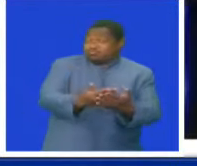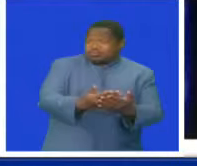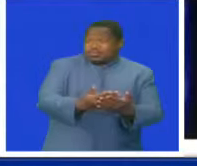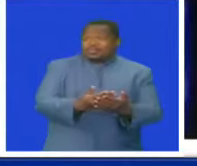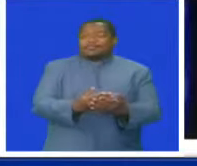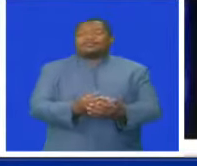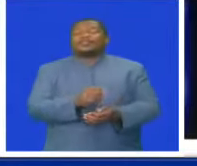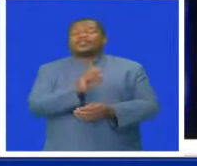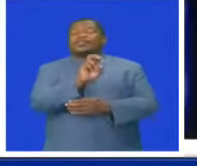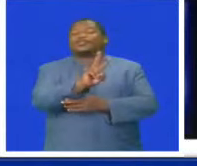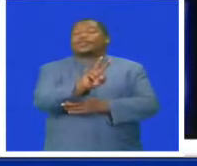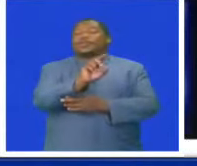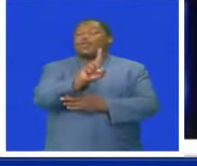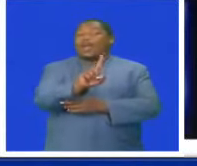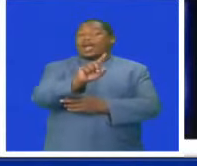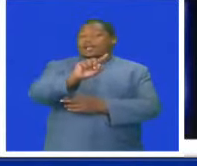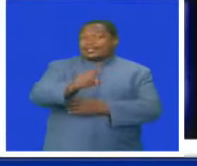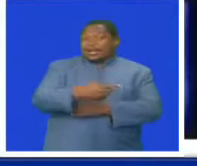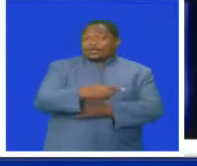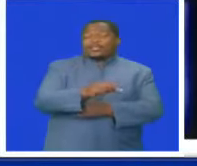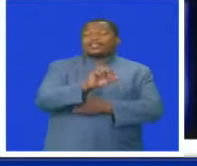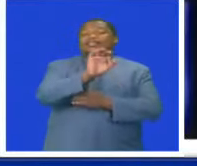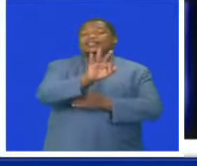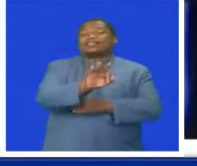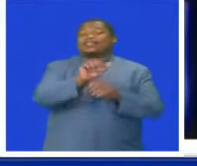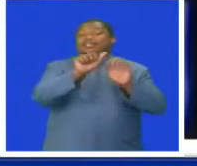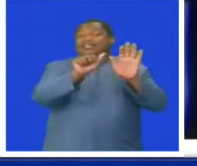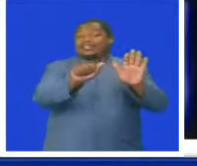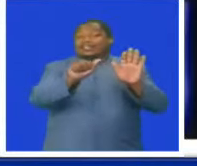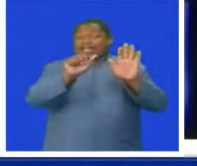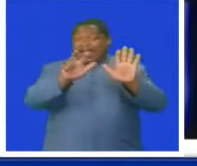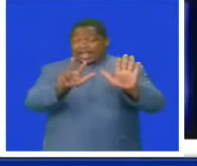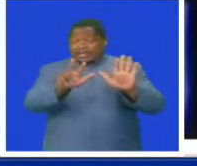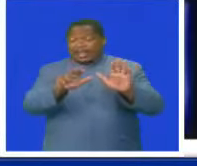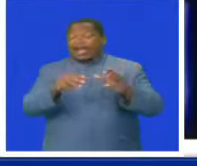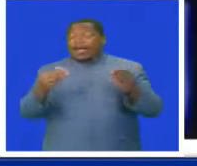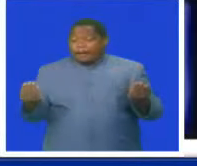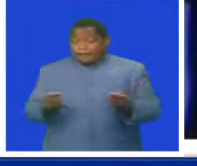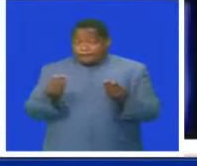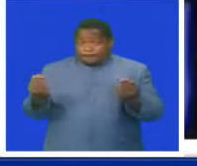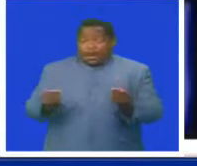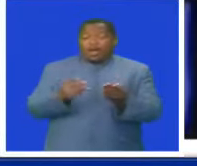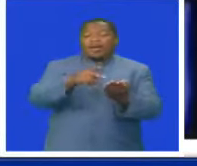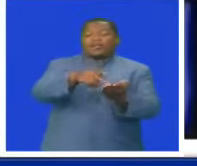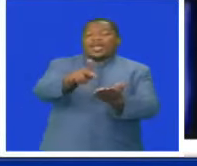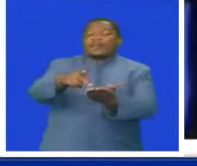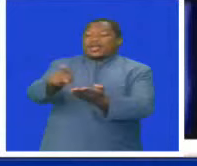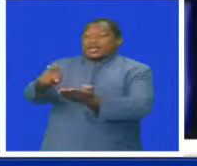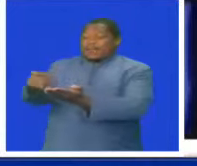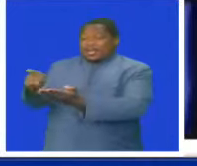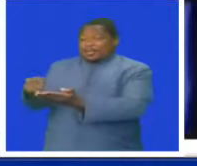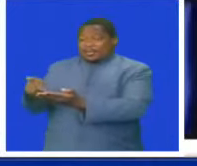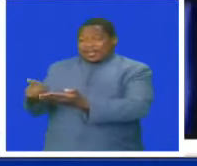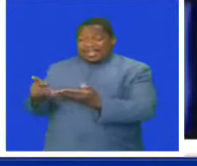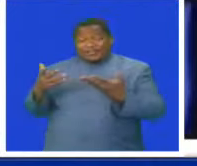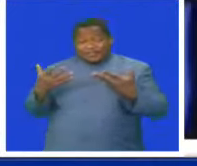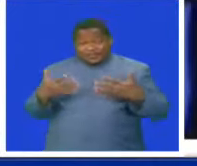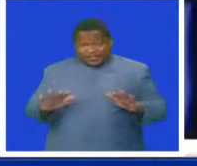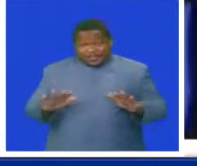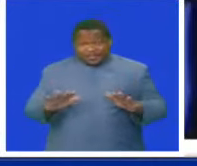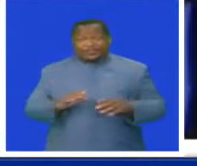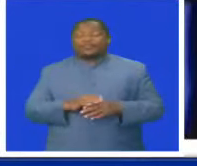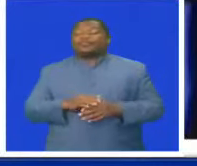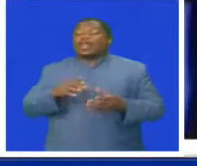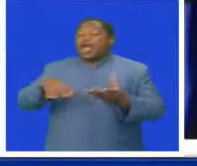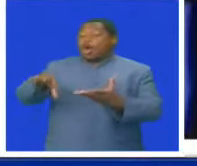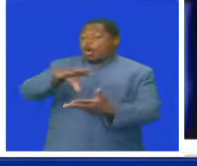21,368 wabo bonke lesebasithole lusito solo lesikhwama sethulwa esiveni bekunene imali leseyikhishiwe